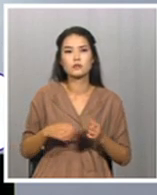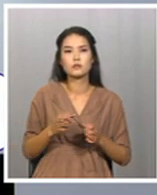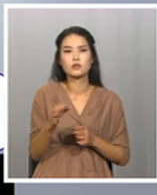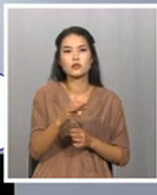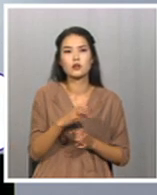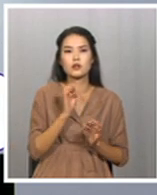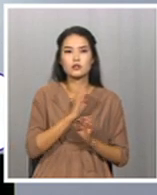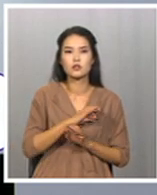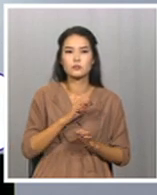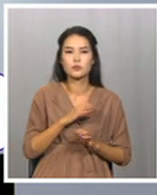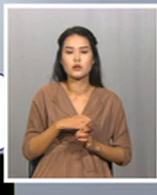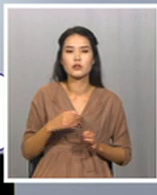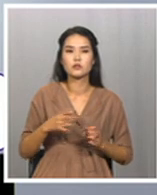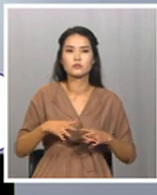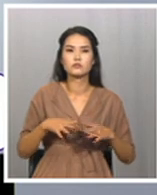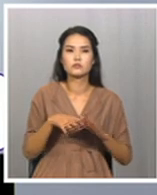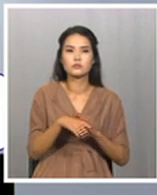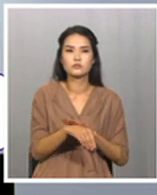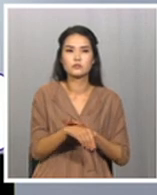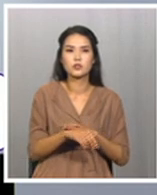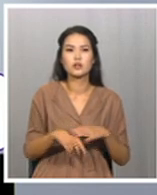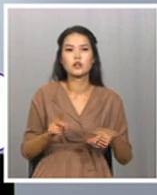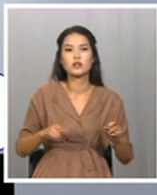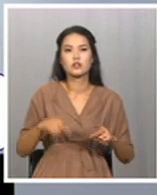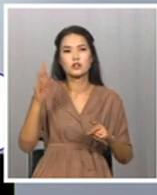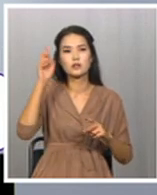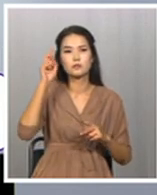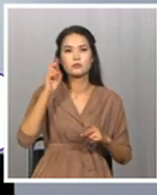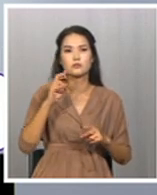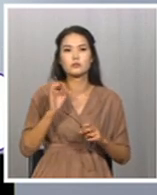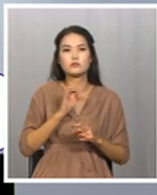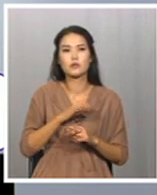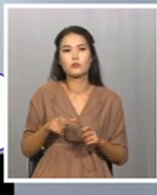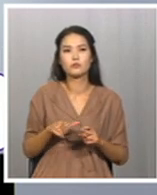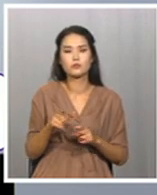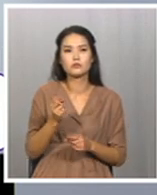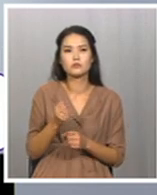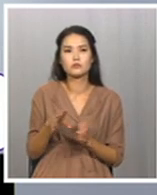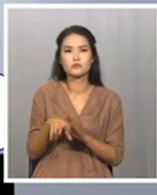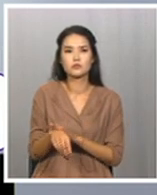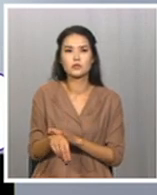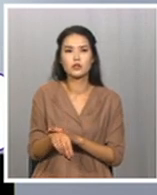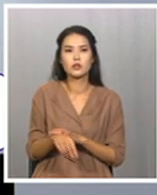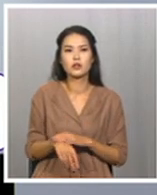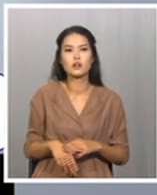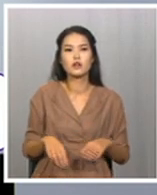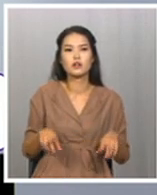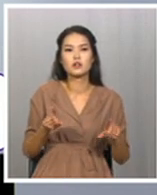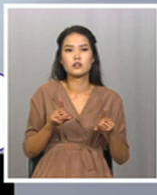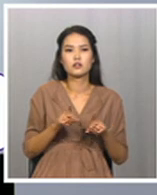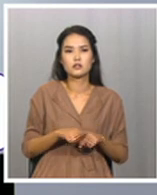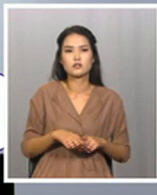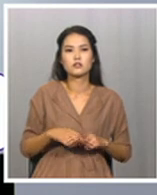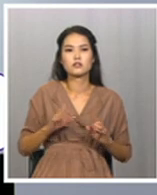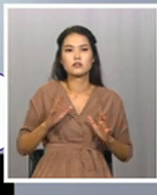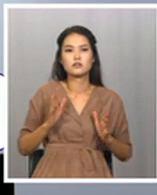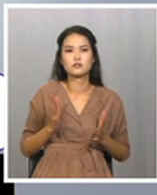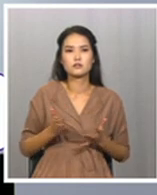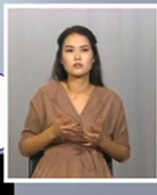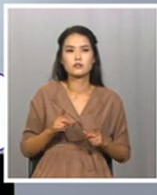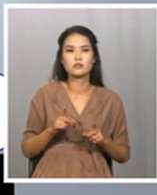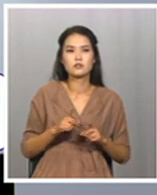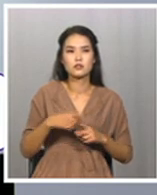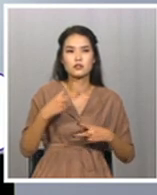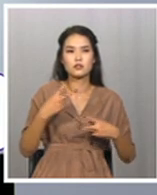дамыған мемлекеттердің қатарына жатады, кейбір мемлекеттер дамушы мемлекеттердің қатарына жатады. Осы орайда оларды бір-бірімен